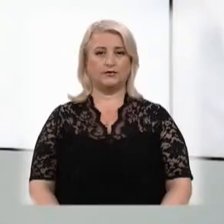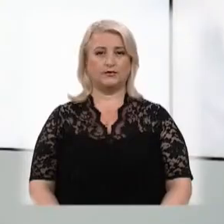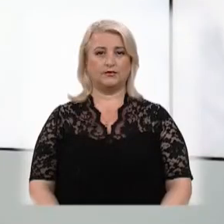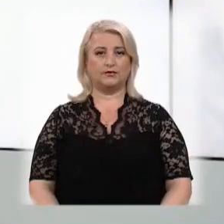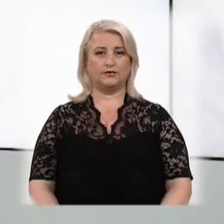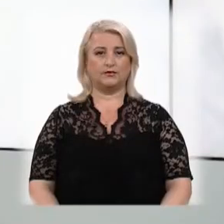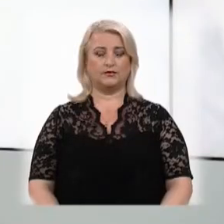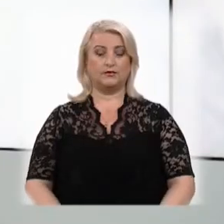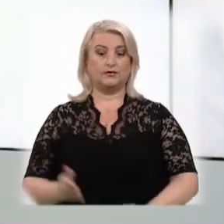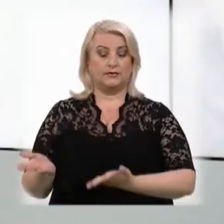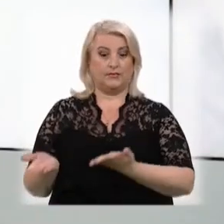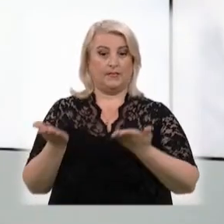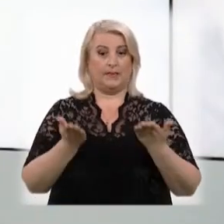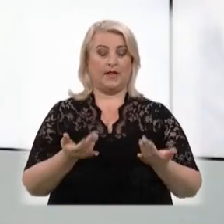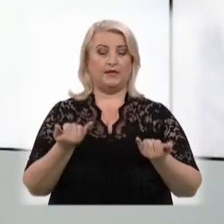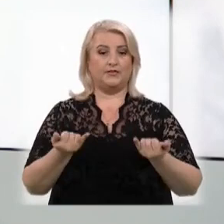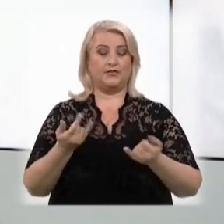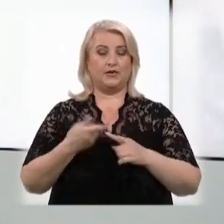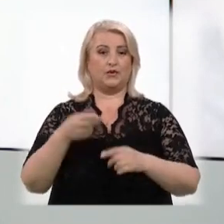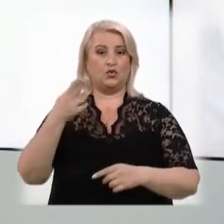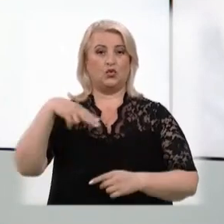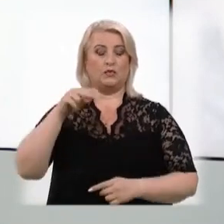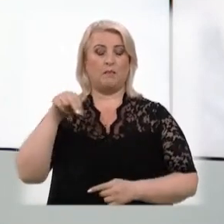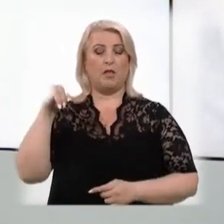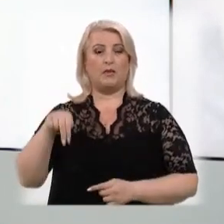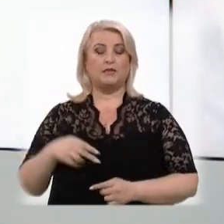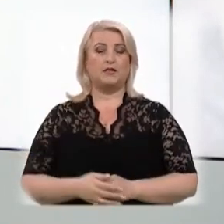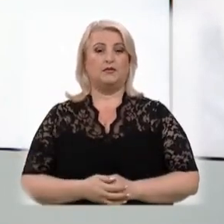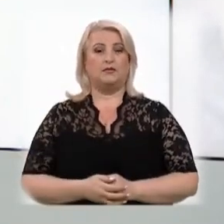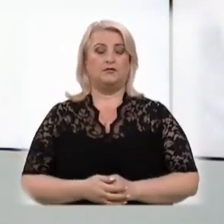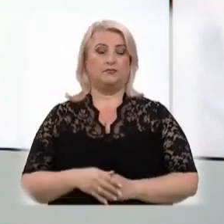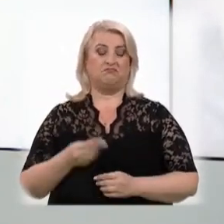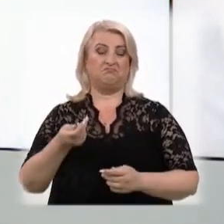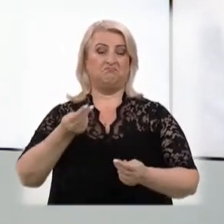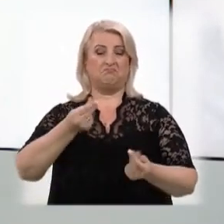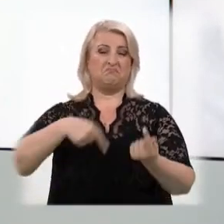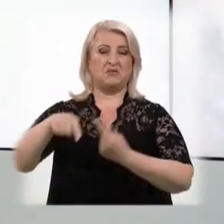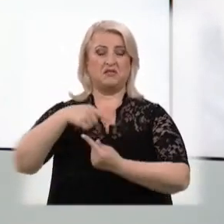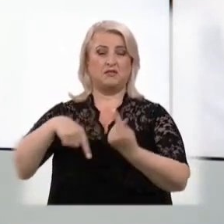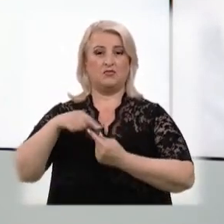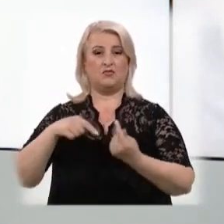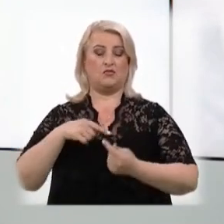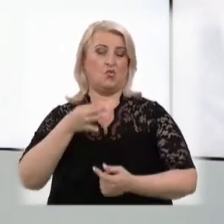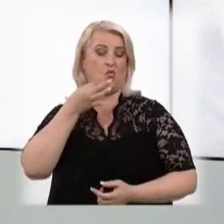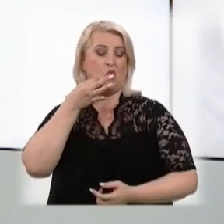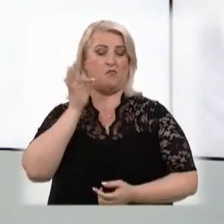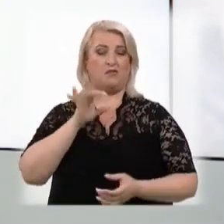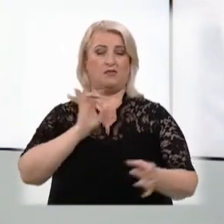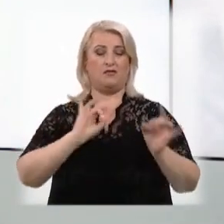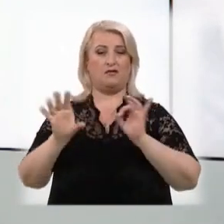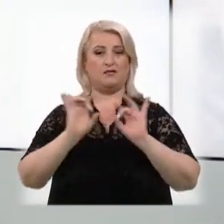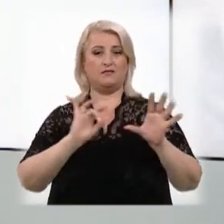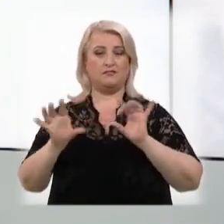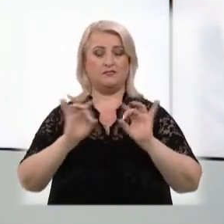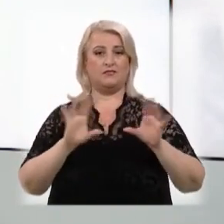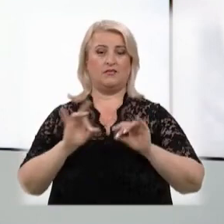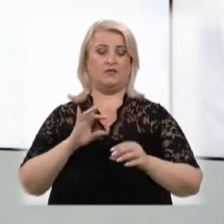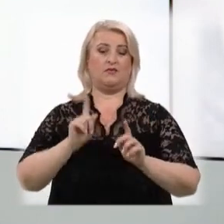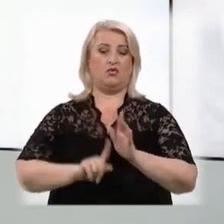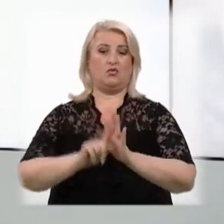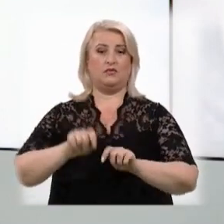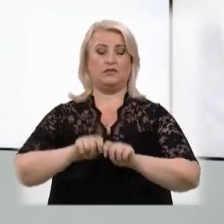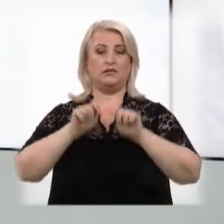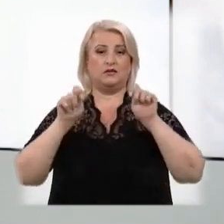psvita totul meu de astăzi este Dumitru talmazan antreprenor Expert marketing fondator al sau